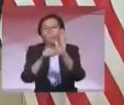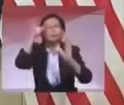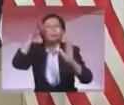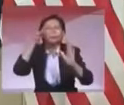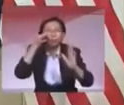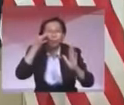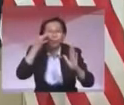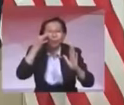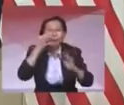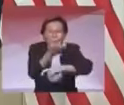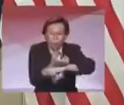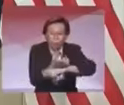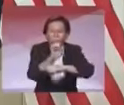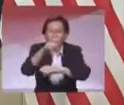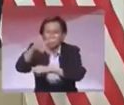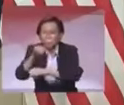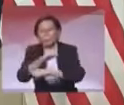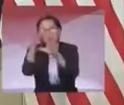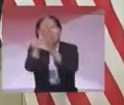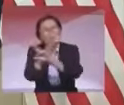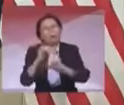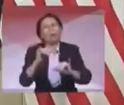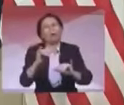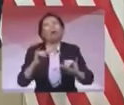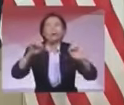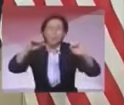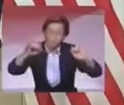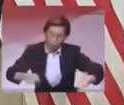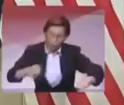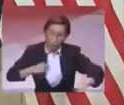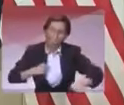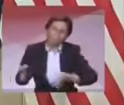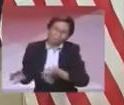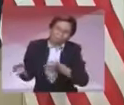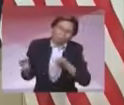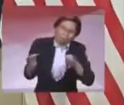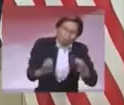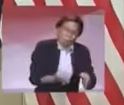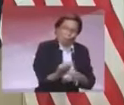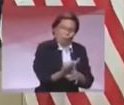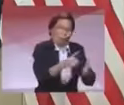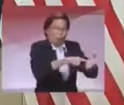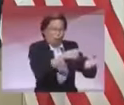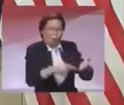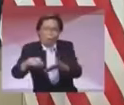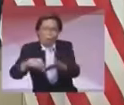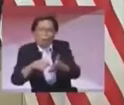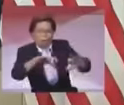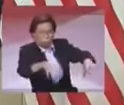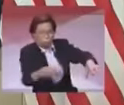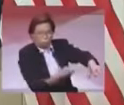Persekutuan di Batu Sapi dan di Sarawak, maka bolehlah kita tangguhkan dahulu kedua-dua pilihan raya itu